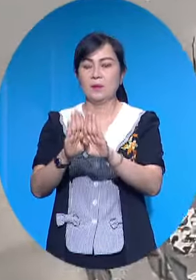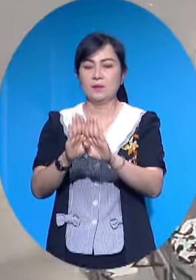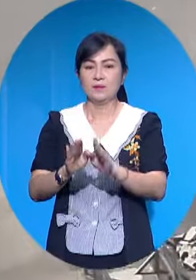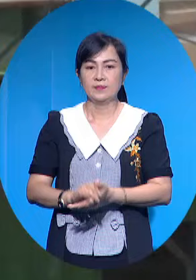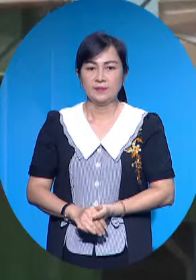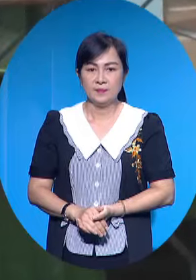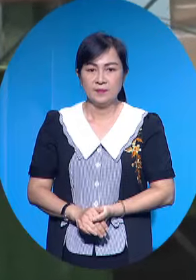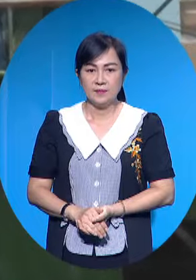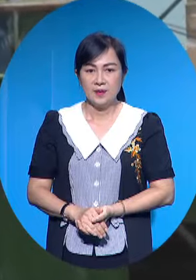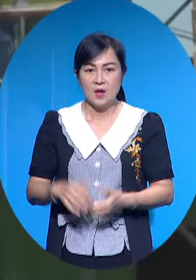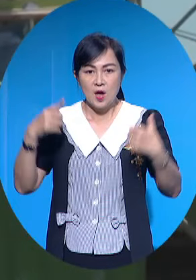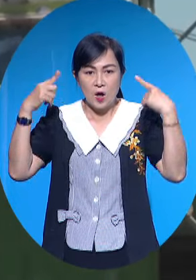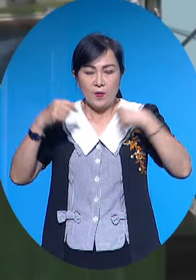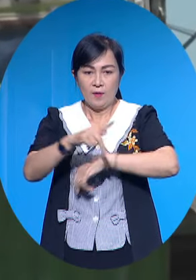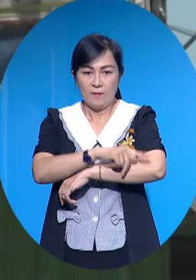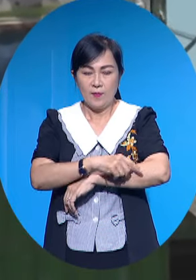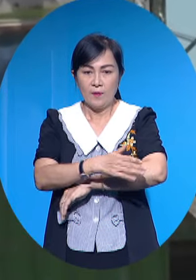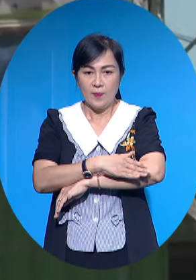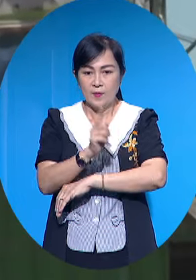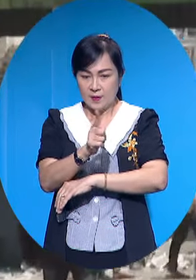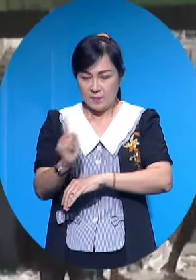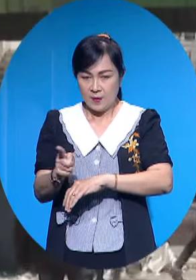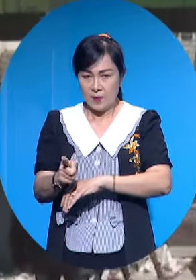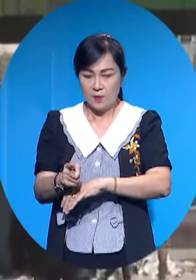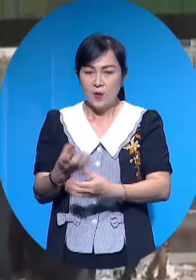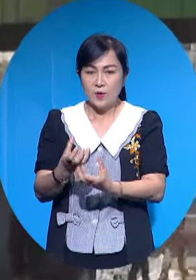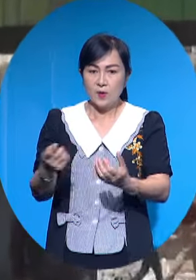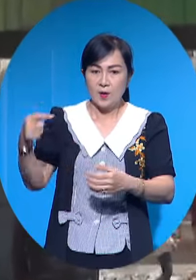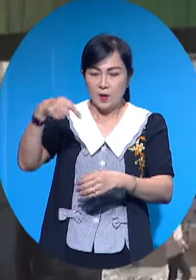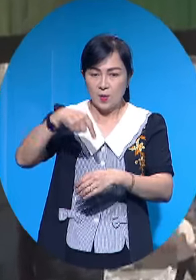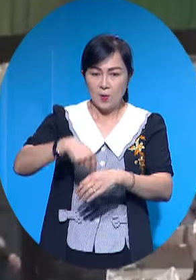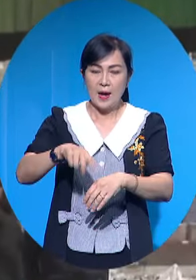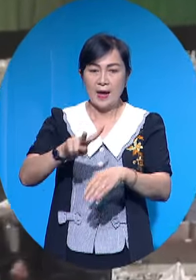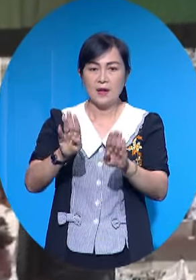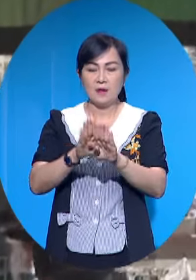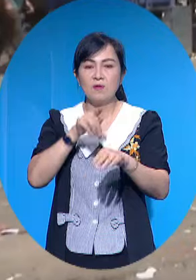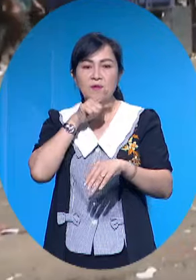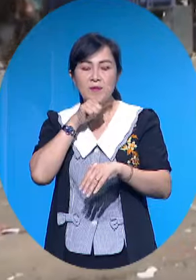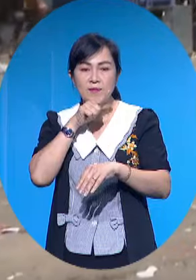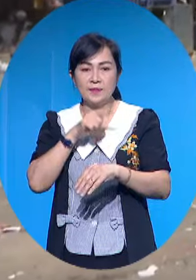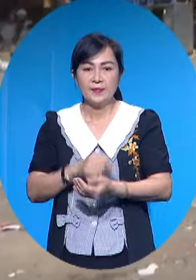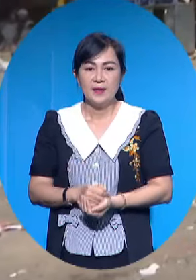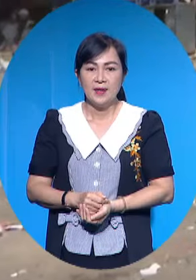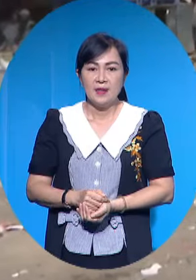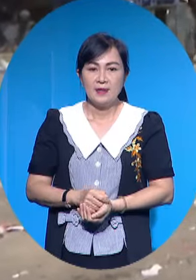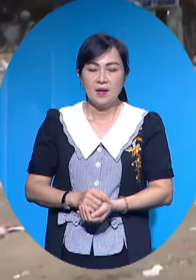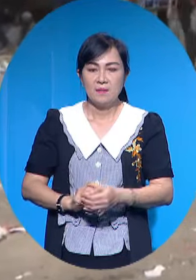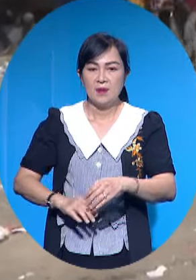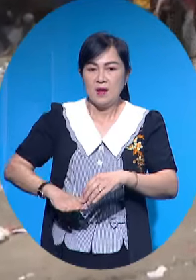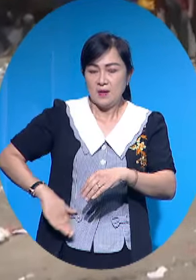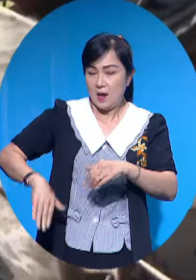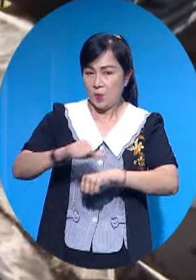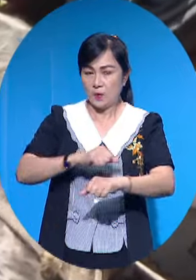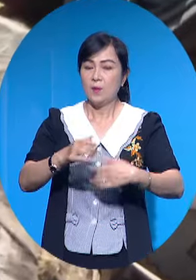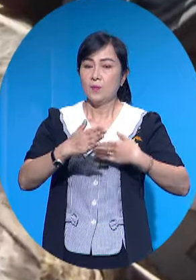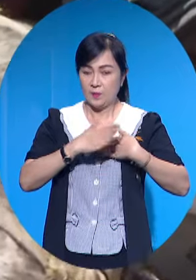Này các quan chức phủ trách viện trợ cảnh báo việc các chuyến hàng không thể đi qua hai cửa khẩu này vào gaza sẽ làm đình rệ các hoạt động